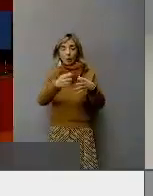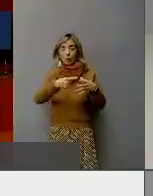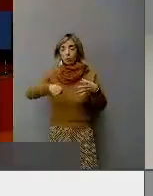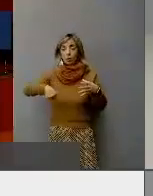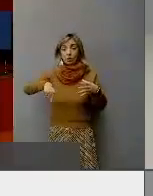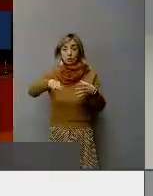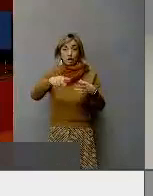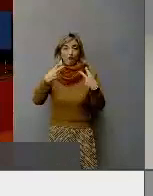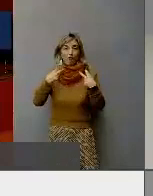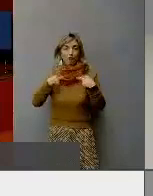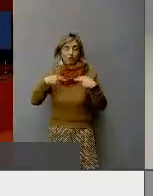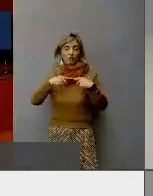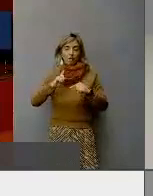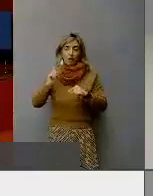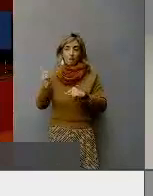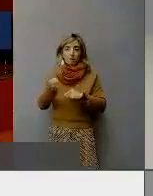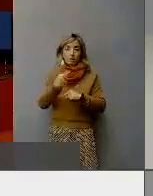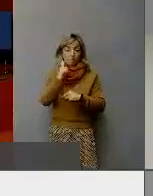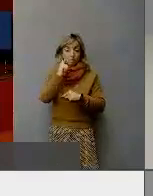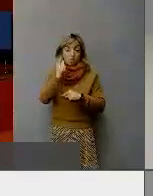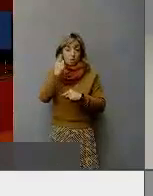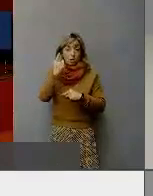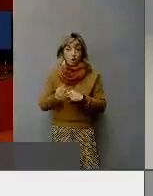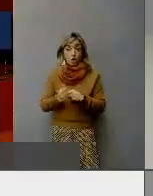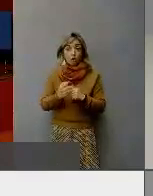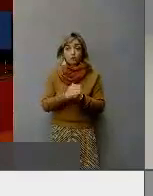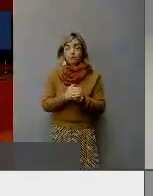vivibile per tutti grazie